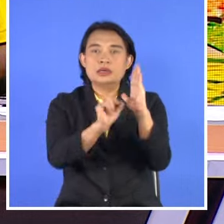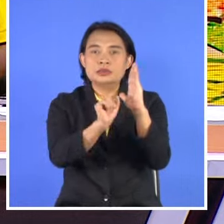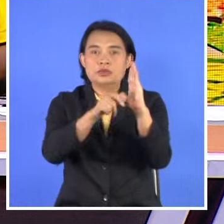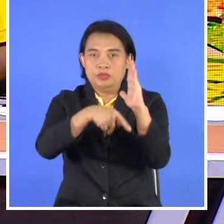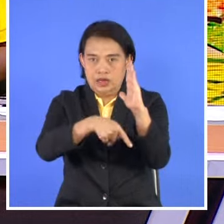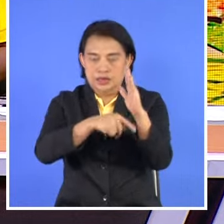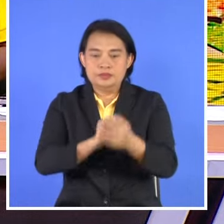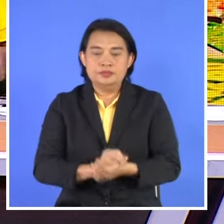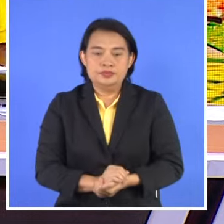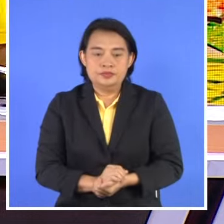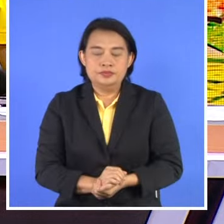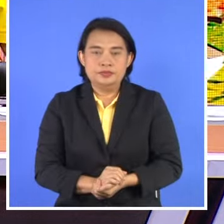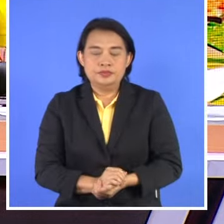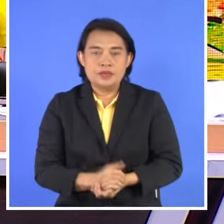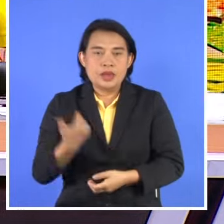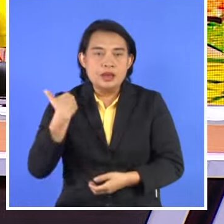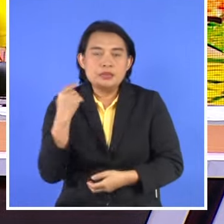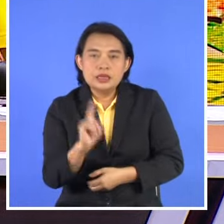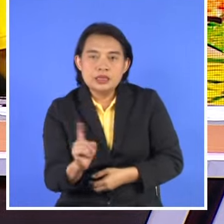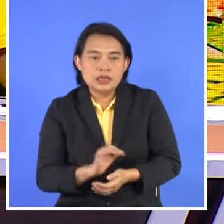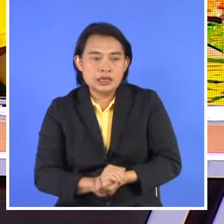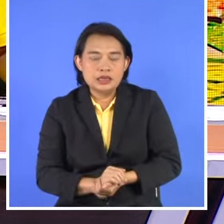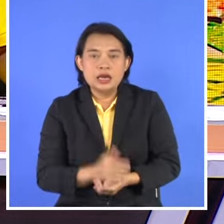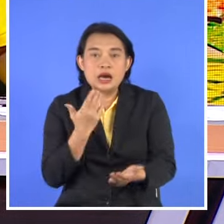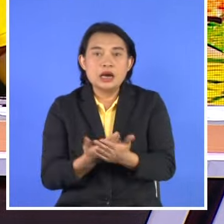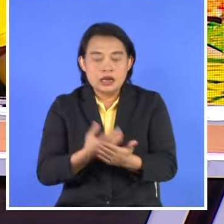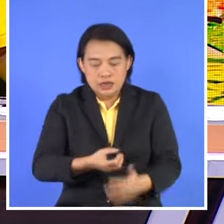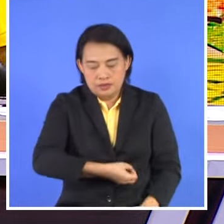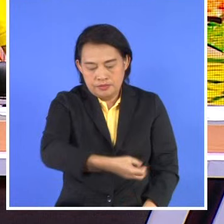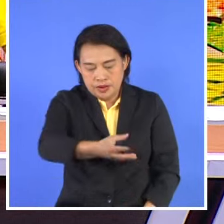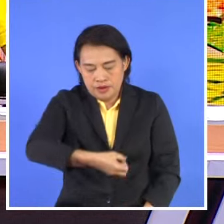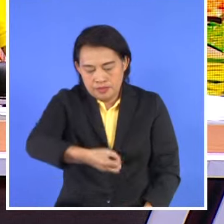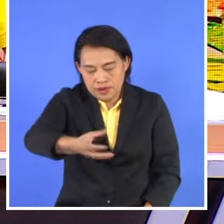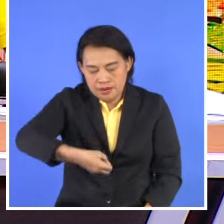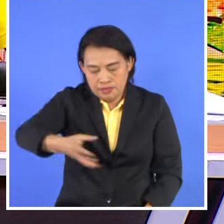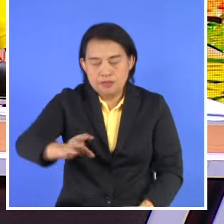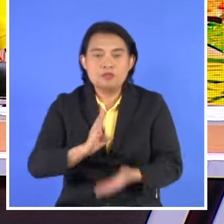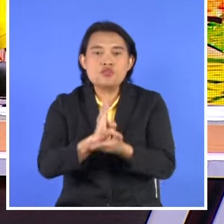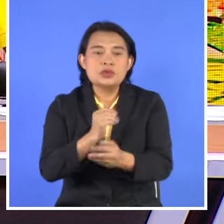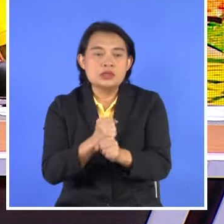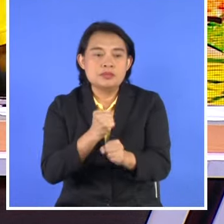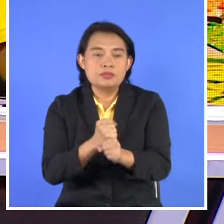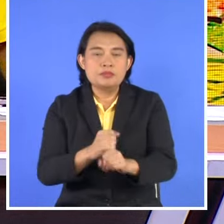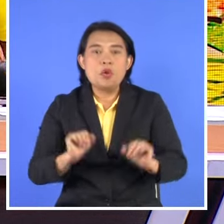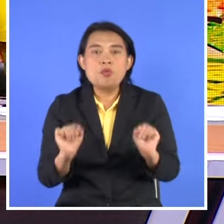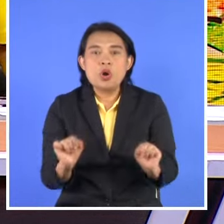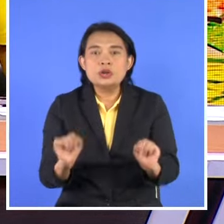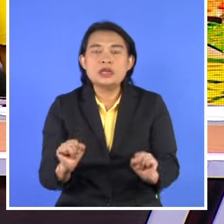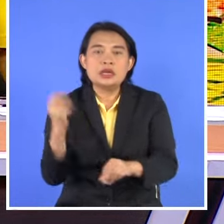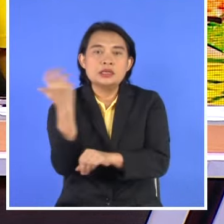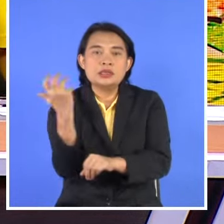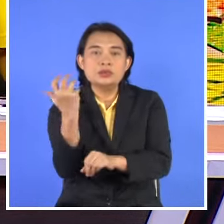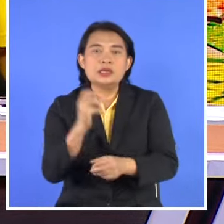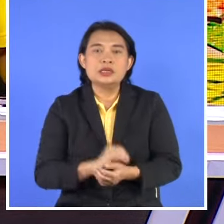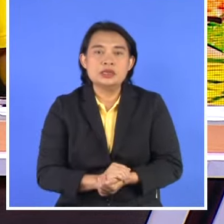เขาบอกว่าที่งานแห่งหนึ่งมีการโปรยทานมีการโปรยทานเนี่ยมูลค่ามีทั้งมอเตอร์ไซค์ทีวีตู้เย็นพัดลม